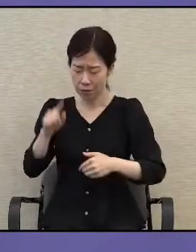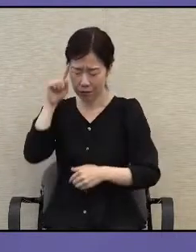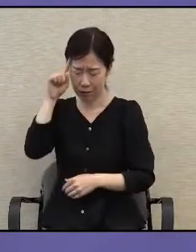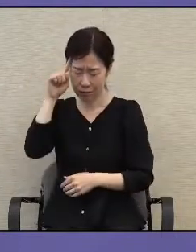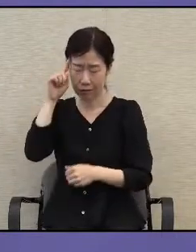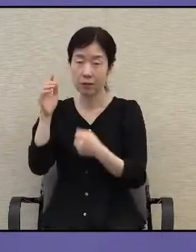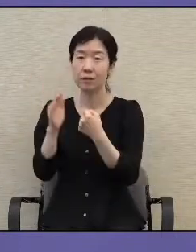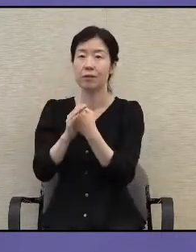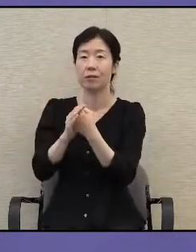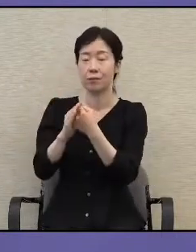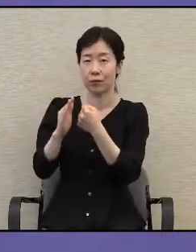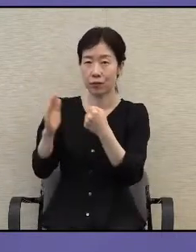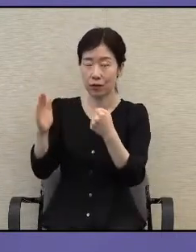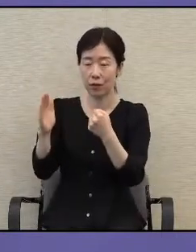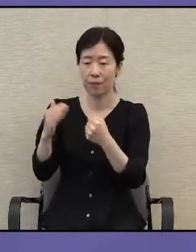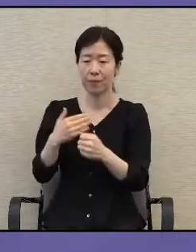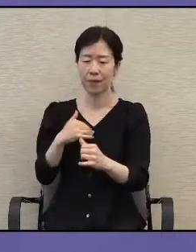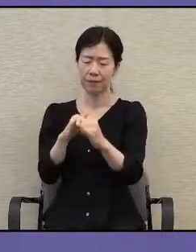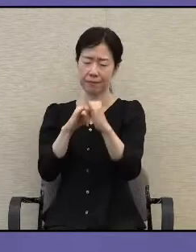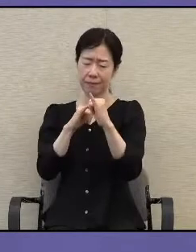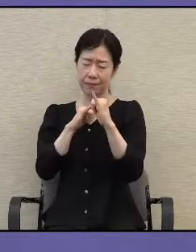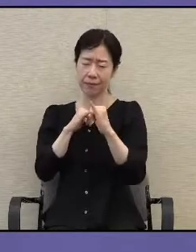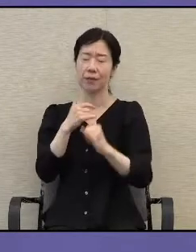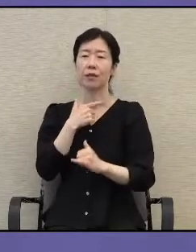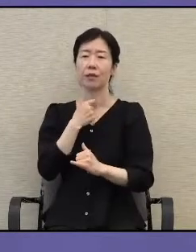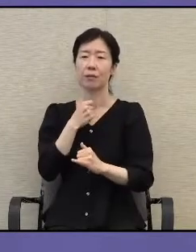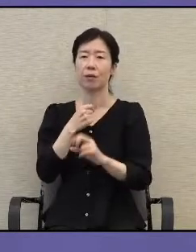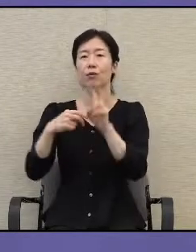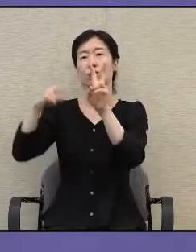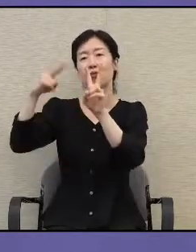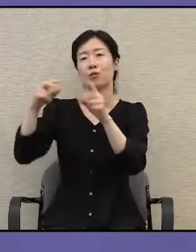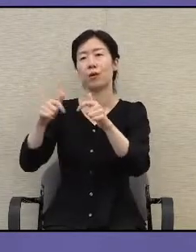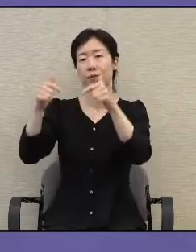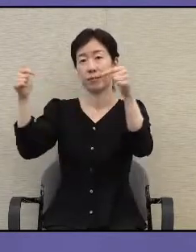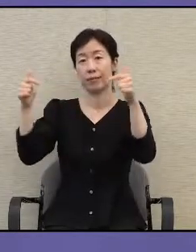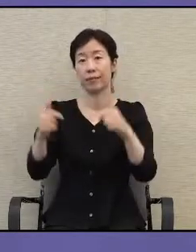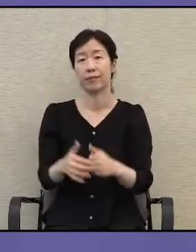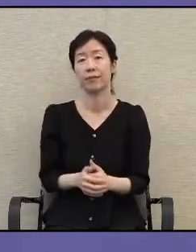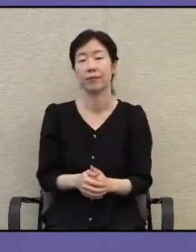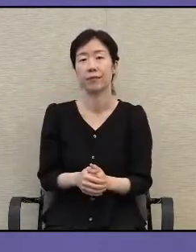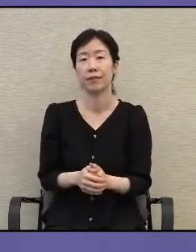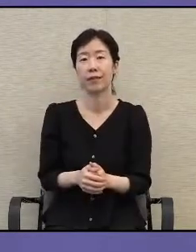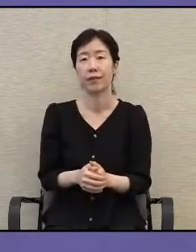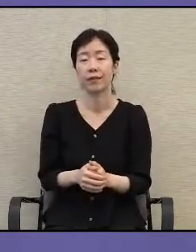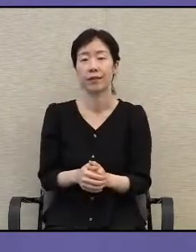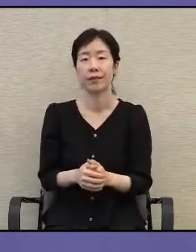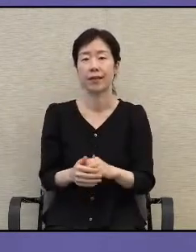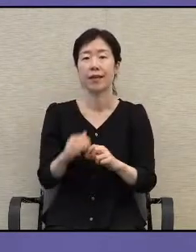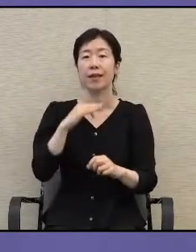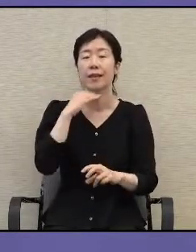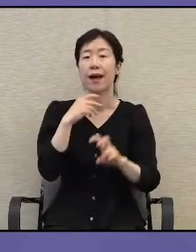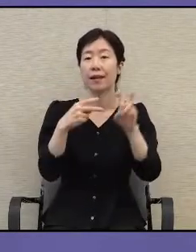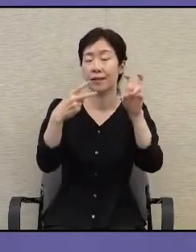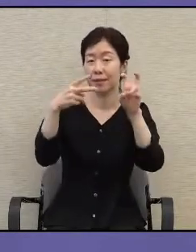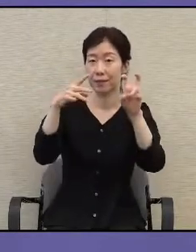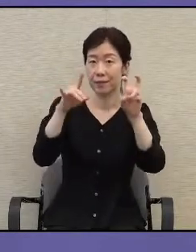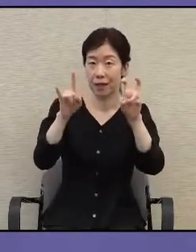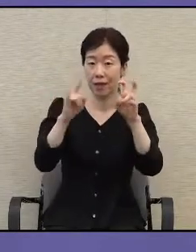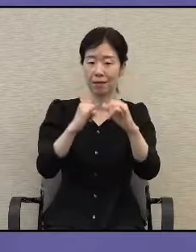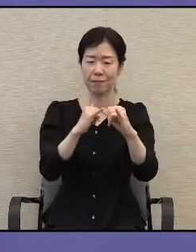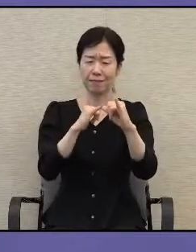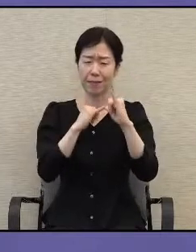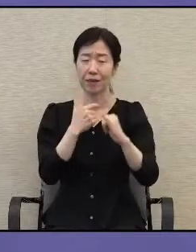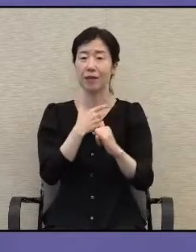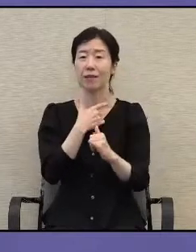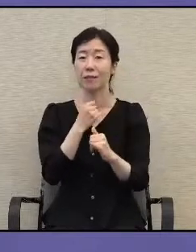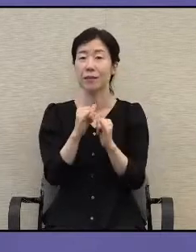인해서 많은 스트레스를 받은 것과 연관이 있는 것으로 보여집니다. 20대 자살 생각이 굉장히 이 평균,